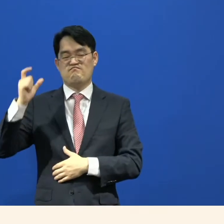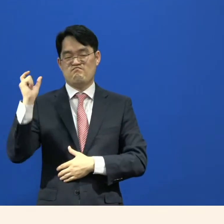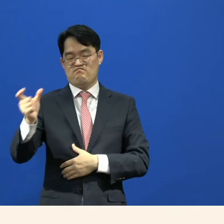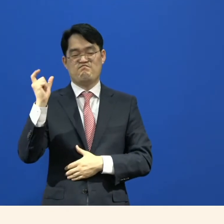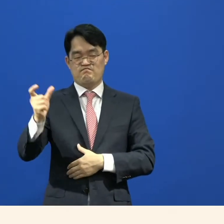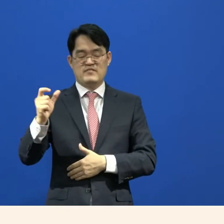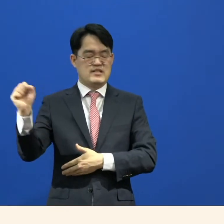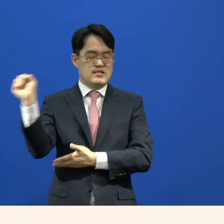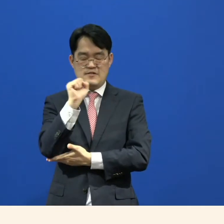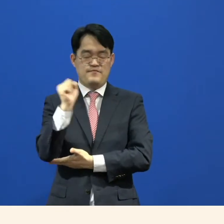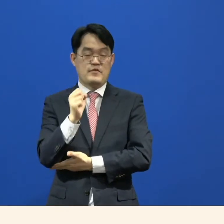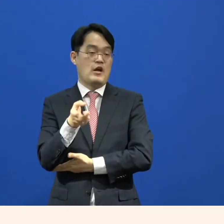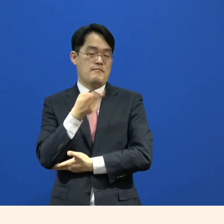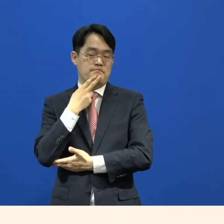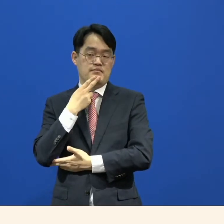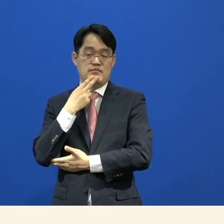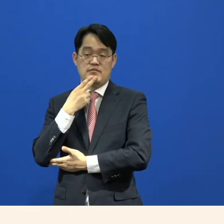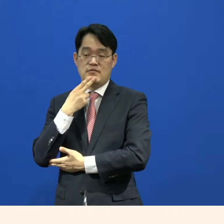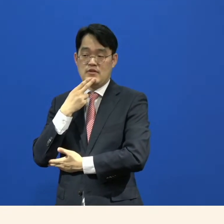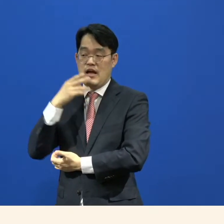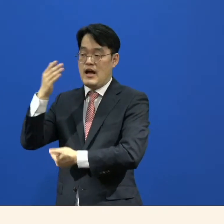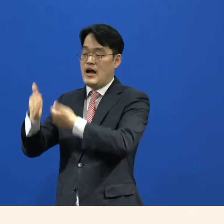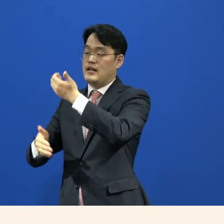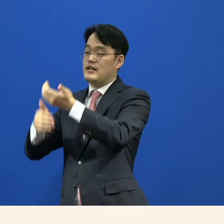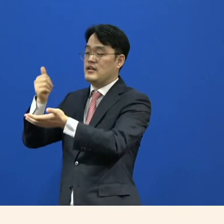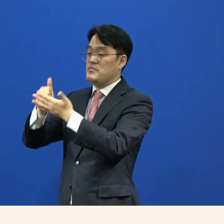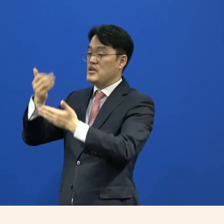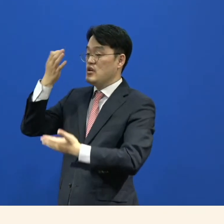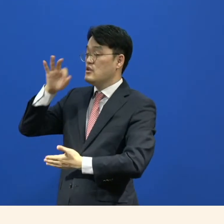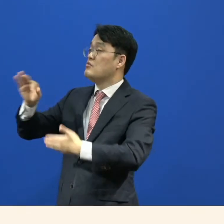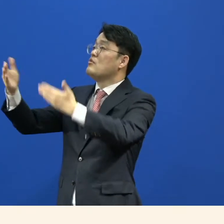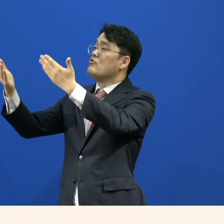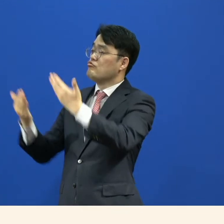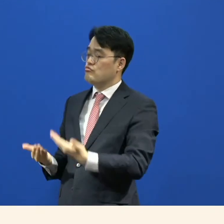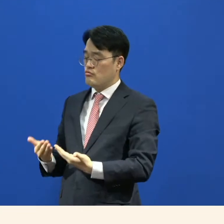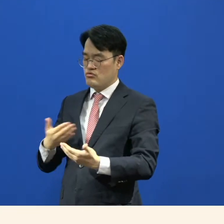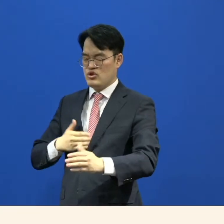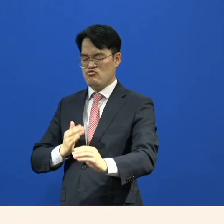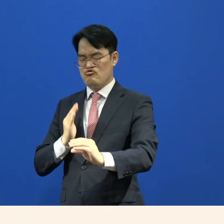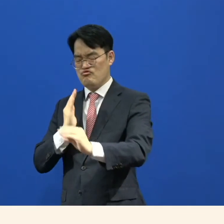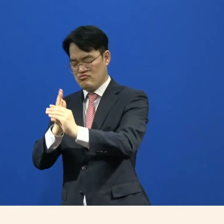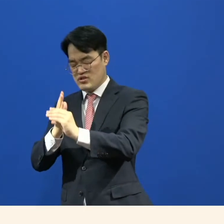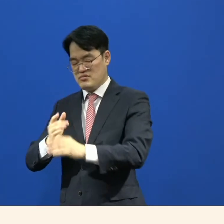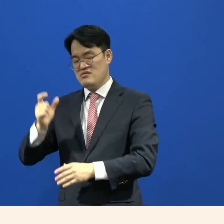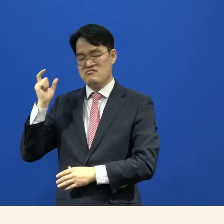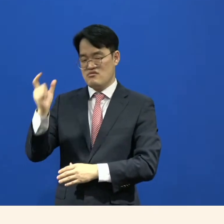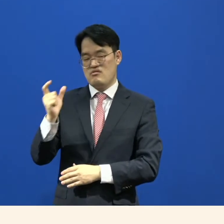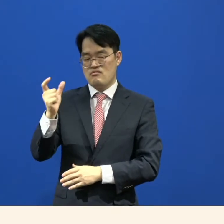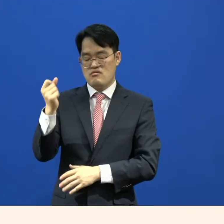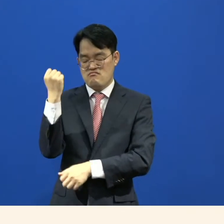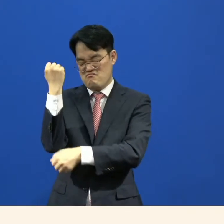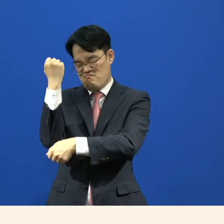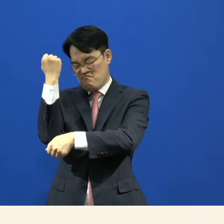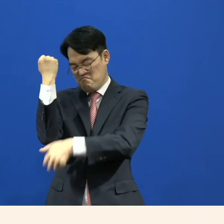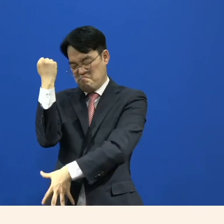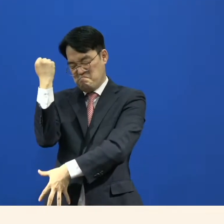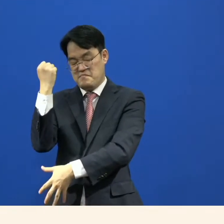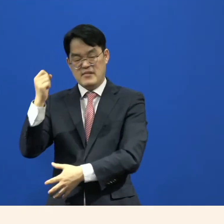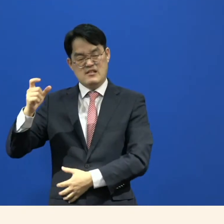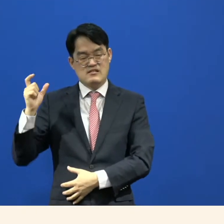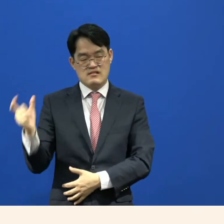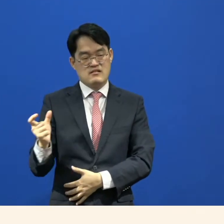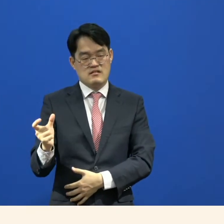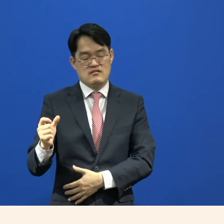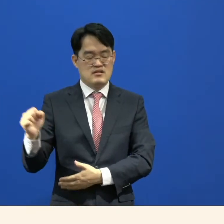하나님이 인정해 주시는 존재감, 중심이 견고해요. 십자가를 붙잡으면